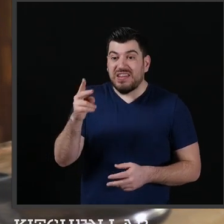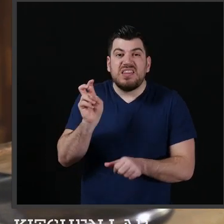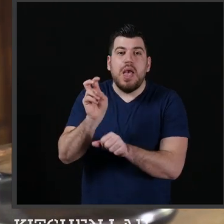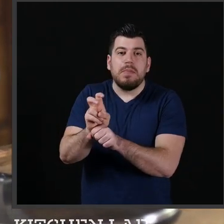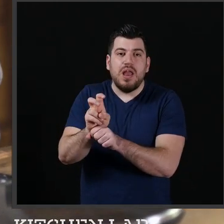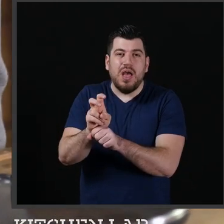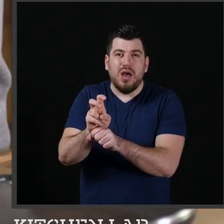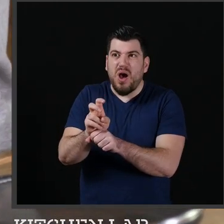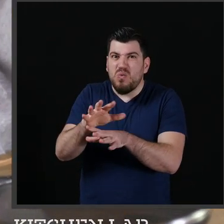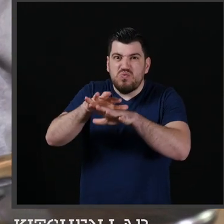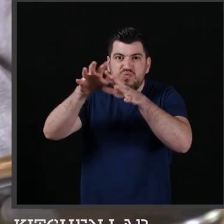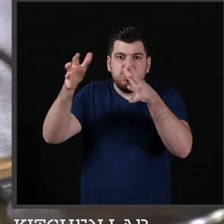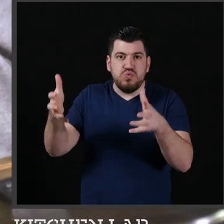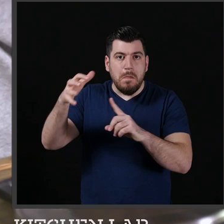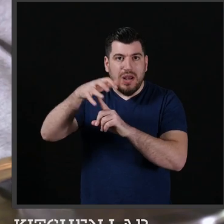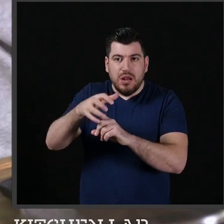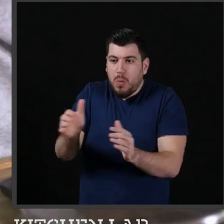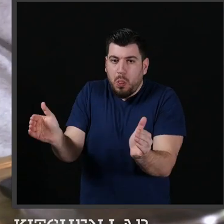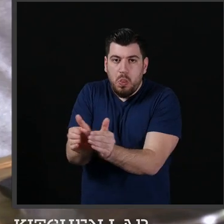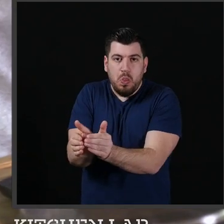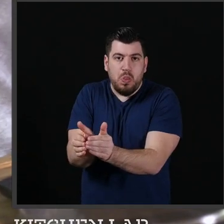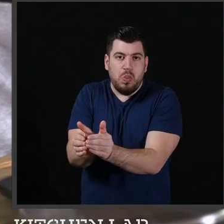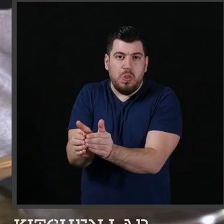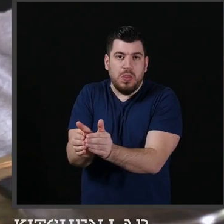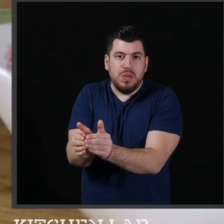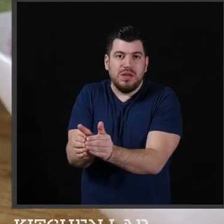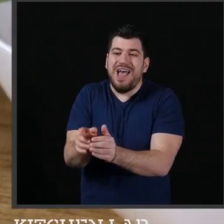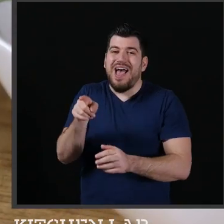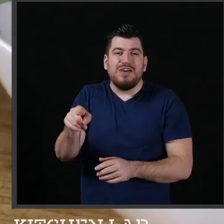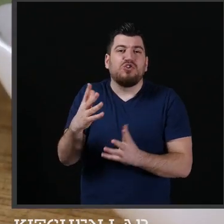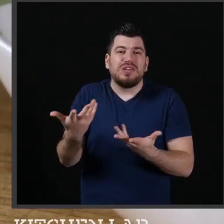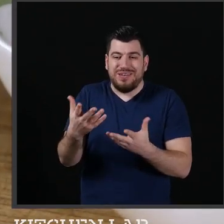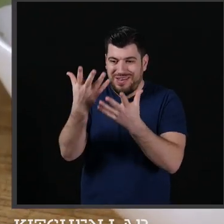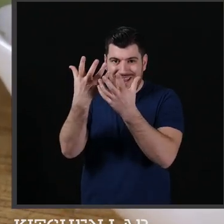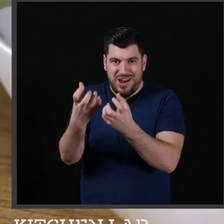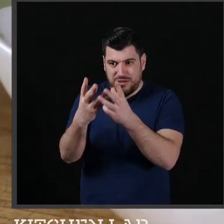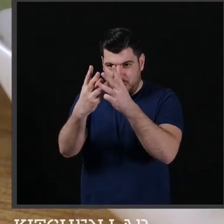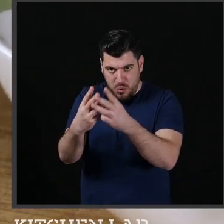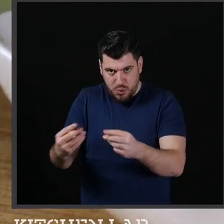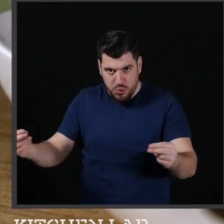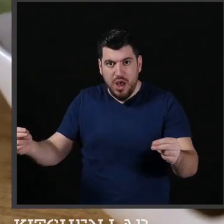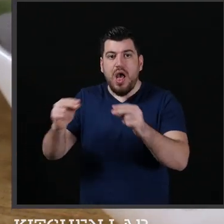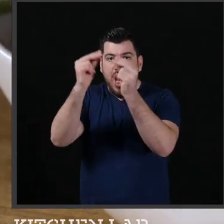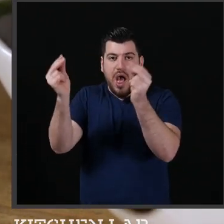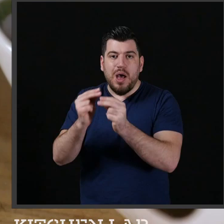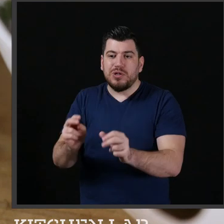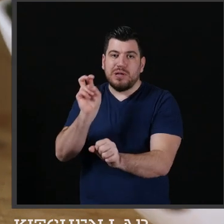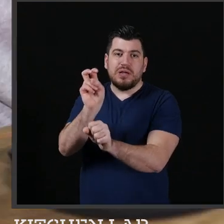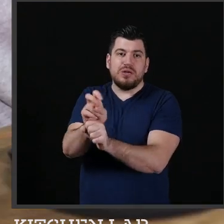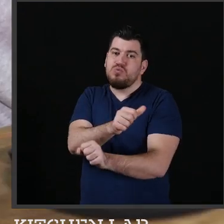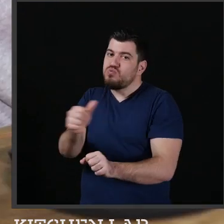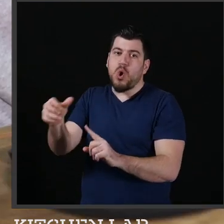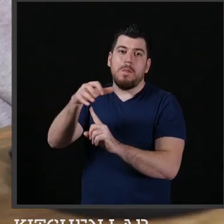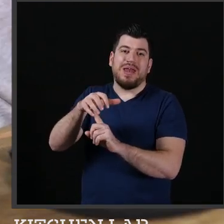αυτά τα μανιτάρια. Αυτό. Είναι ουσιαστικά συμπυκνωμένη όλη η γεύση από 1 κιλό μανιτάρια. Το